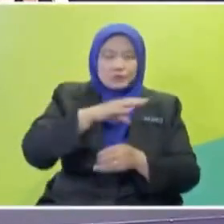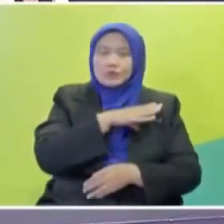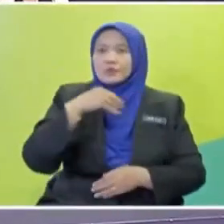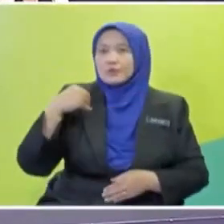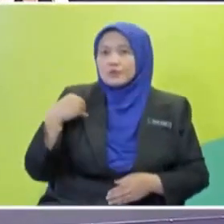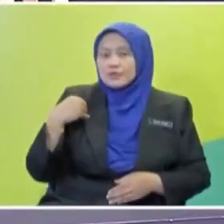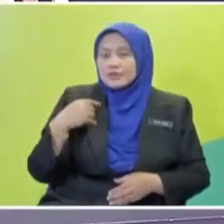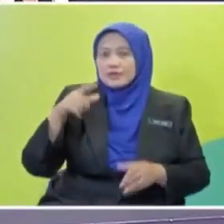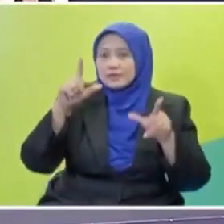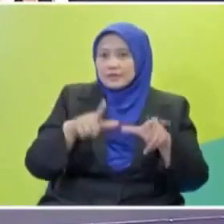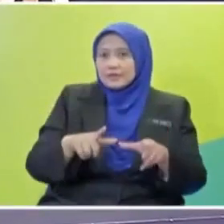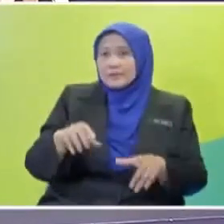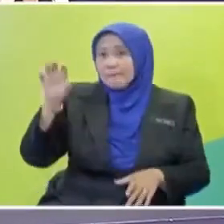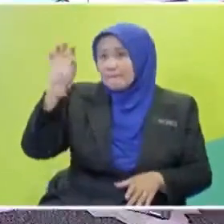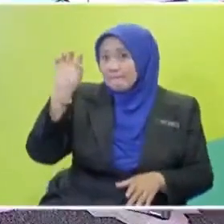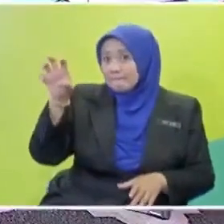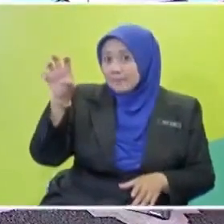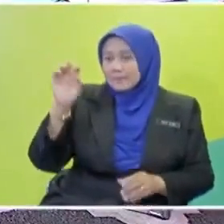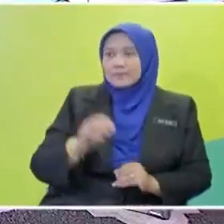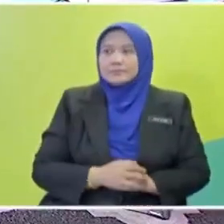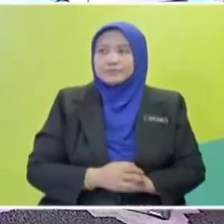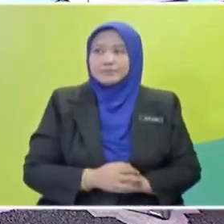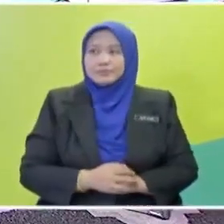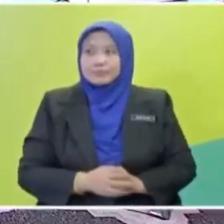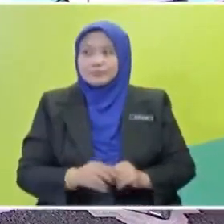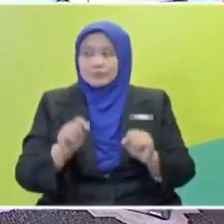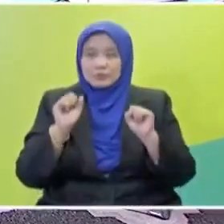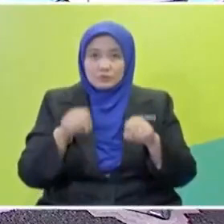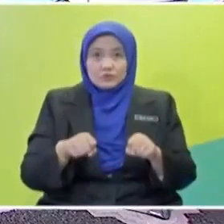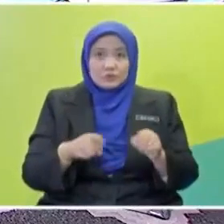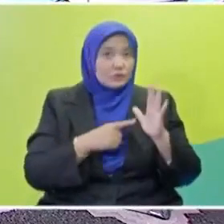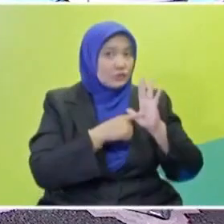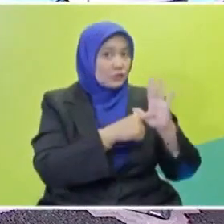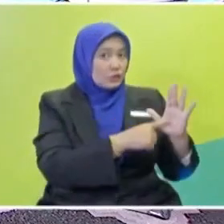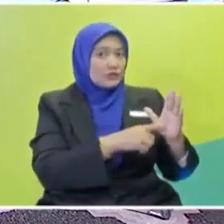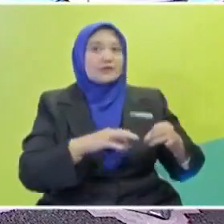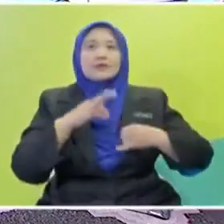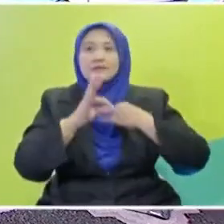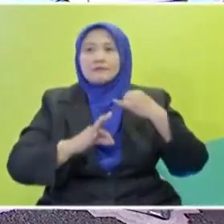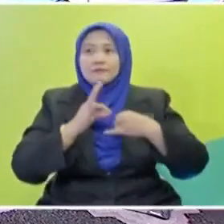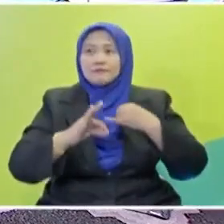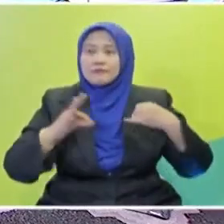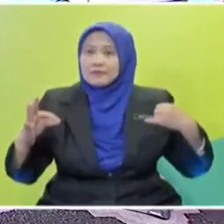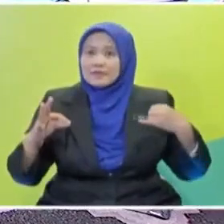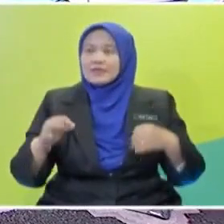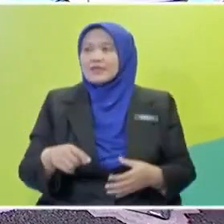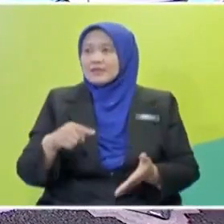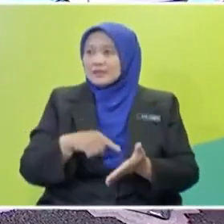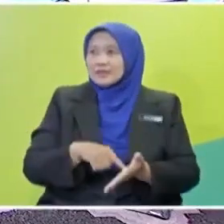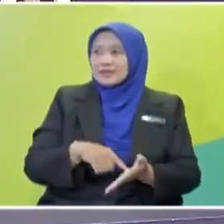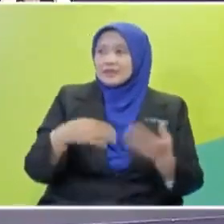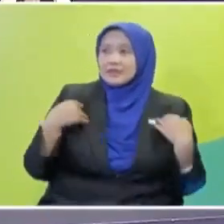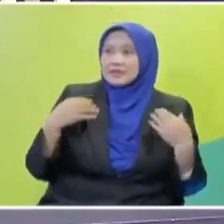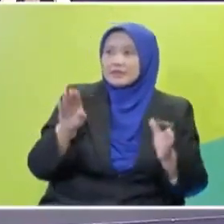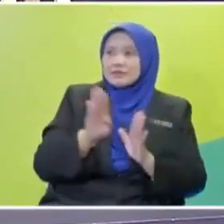gunakan lah. Cikgu boleh tak tunjukkan sedikit filamen tu? Okey, filamen. Okey, filamen ni sebenarnya yang ini beberapa warna lah. Contoh sebenarnya